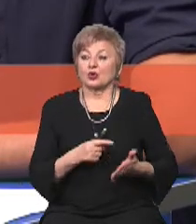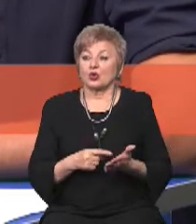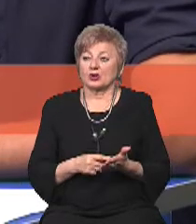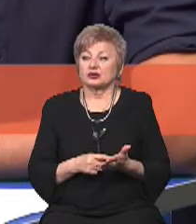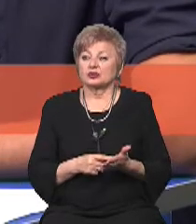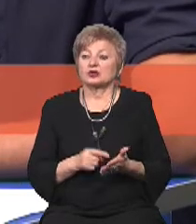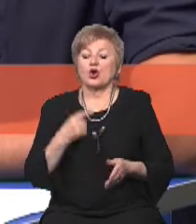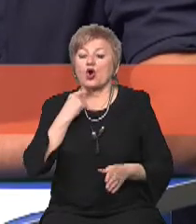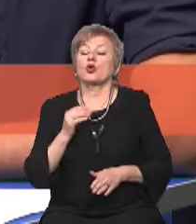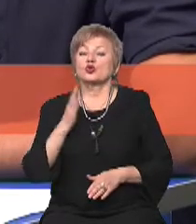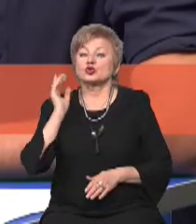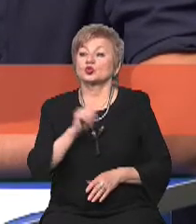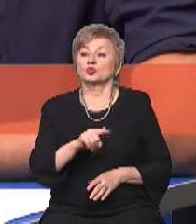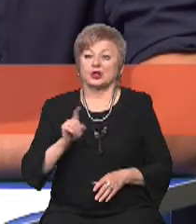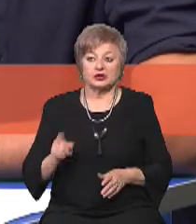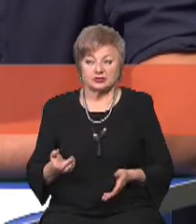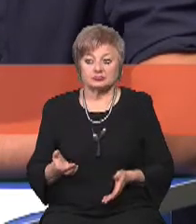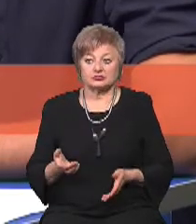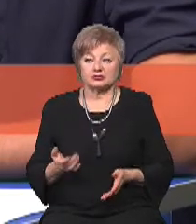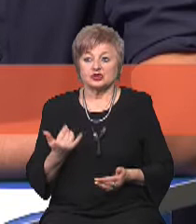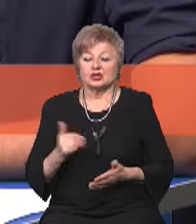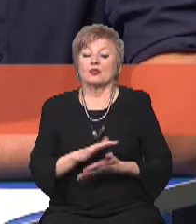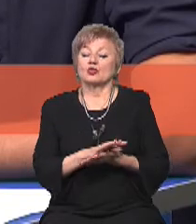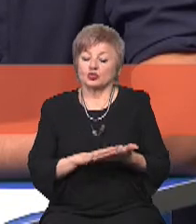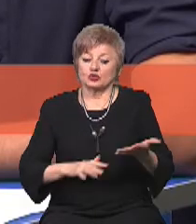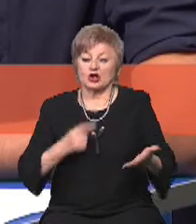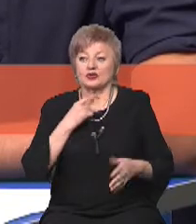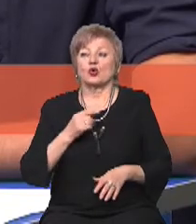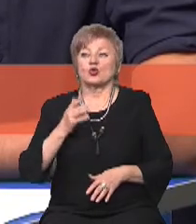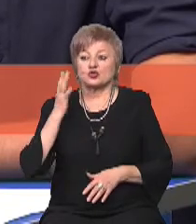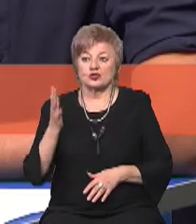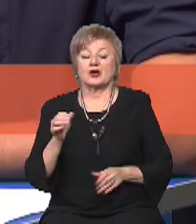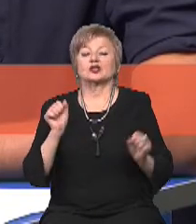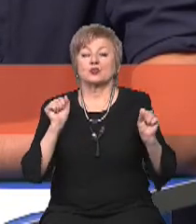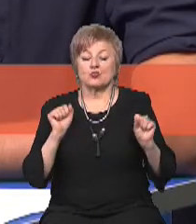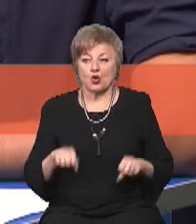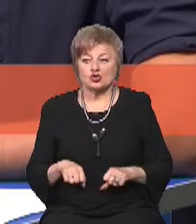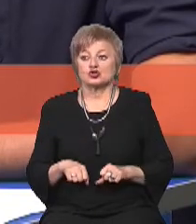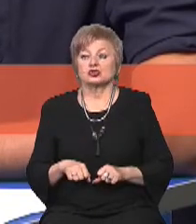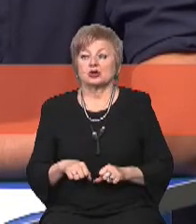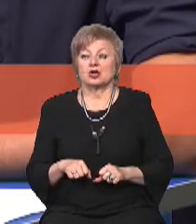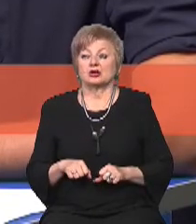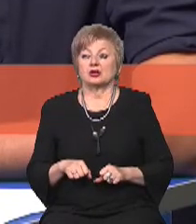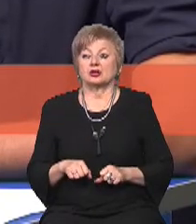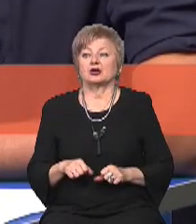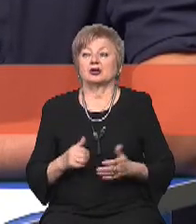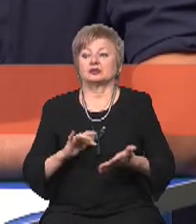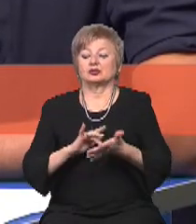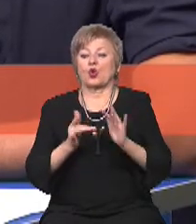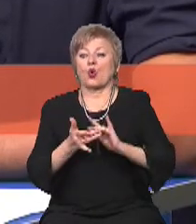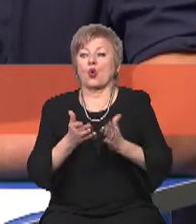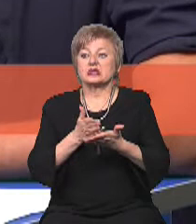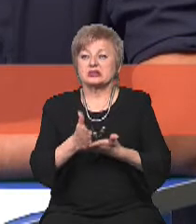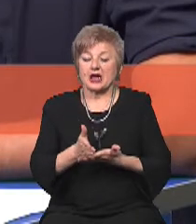вони голосують, голосування зараз триває. Можна проголосувати онлайн і офлайн